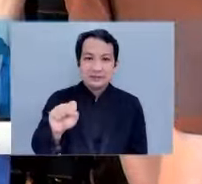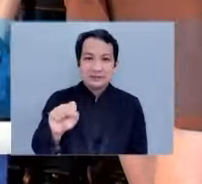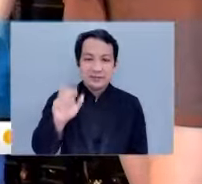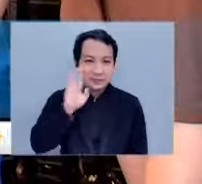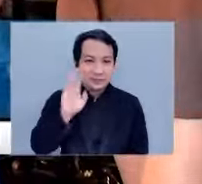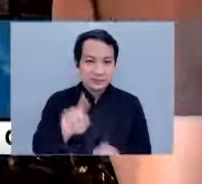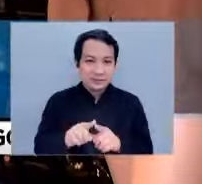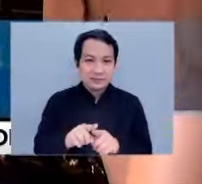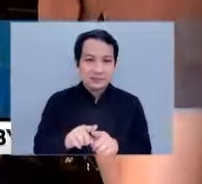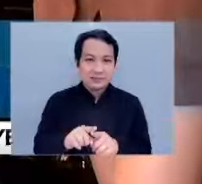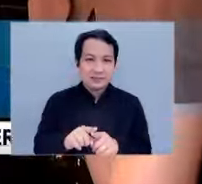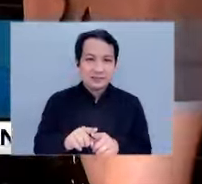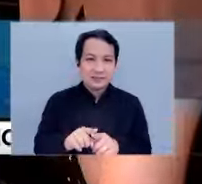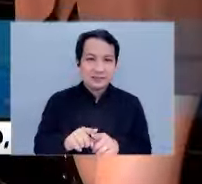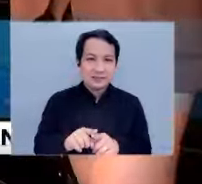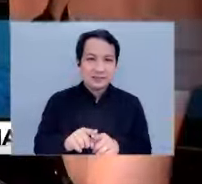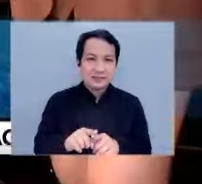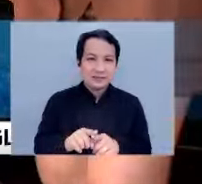Alessi Brothers? Kailan mo yun?